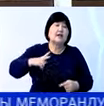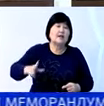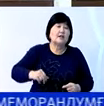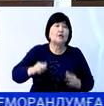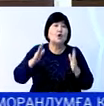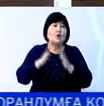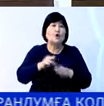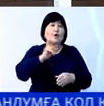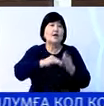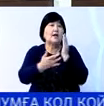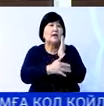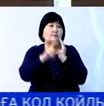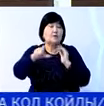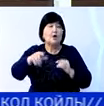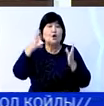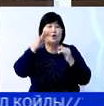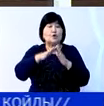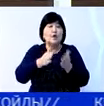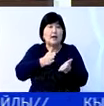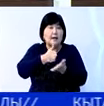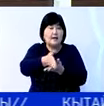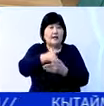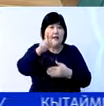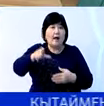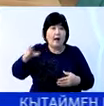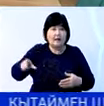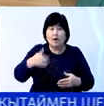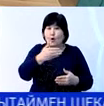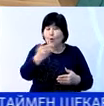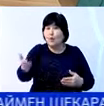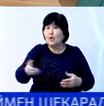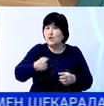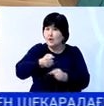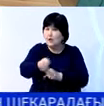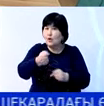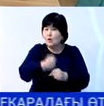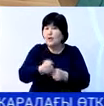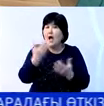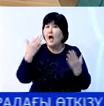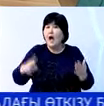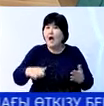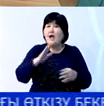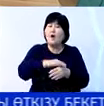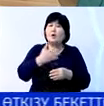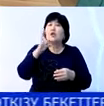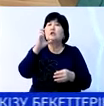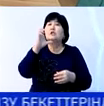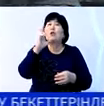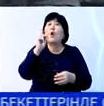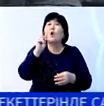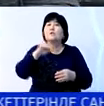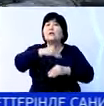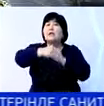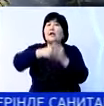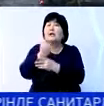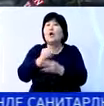үй қызметшілері де бар. Түн ішінде үйге баса көктеп кірген адамдар оларға күш көрсетіп, аяқ қолдарын скотчпен байлап тастаған, ал